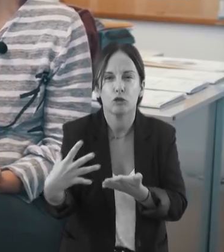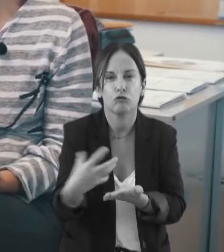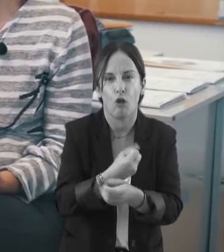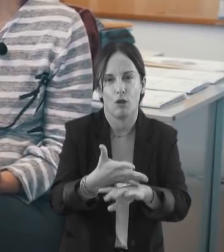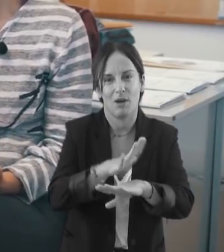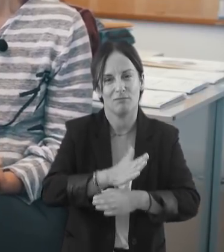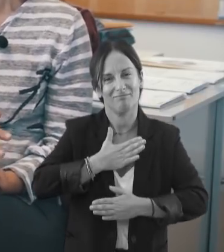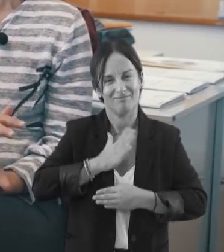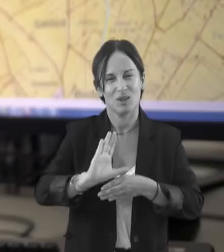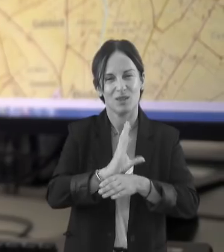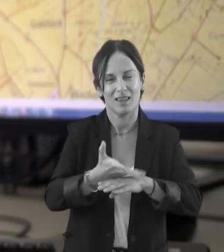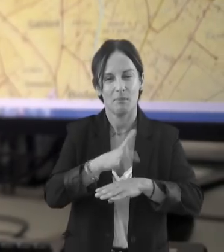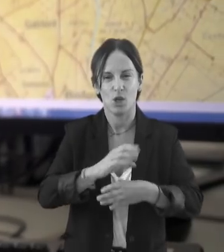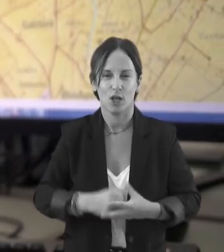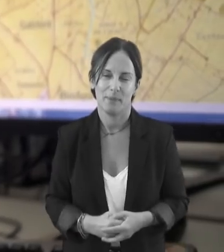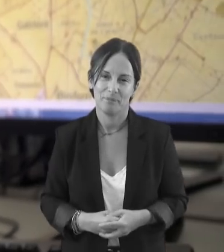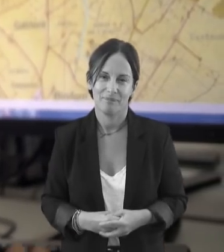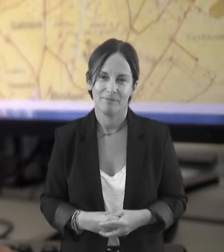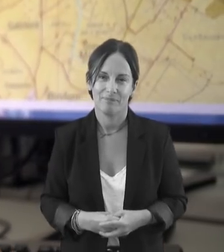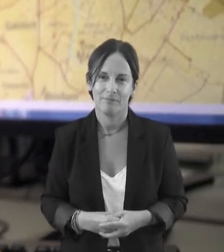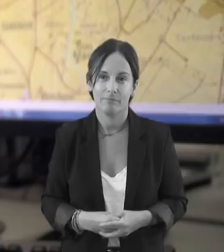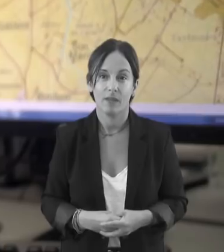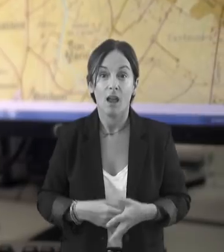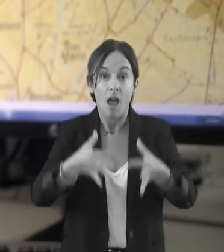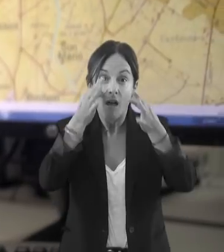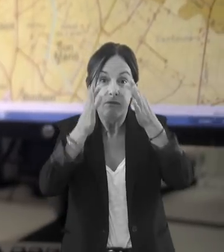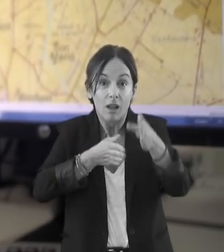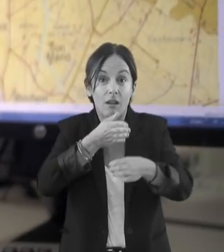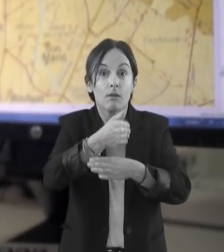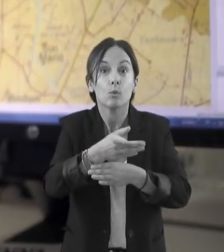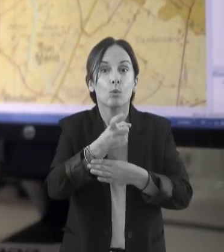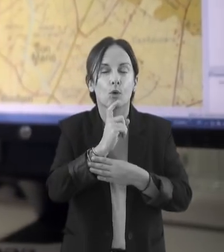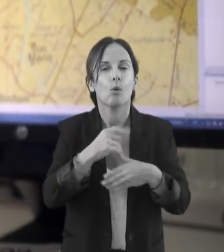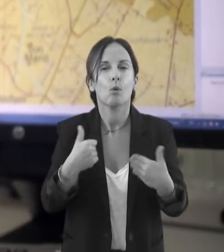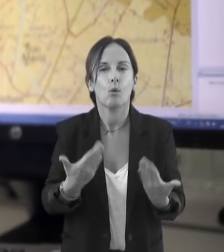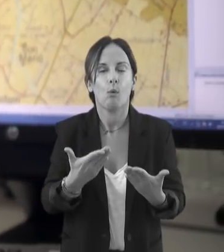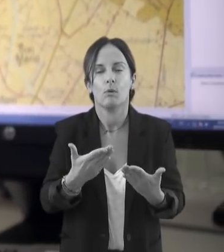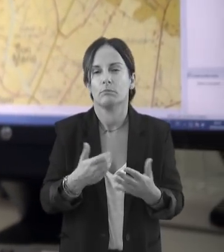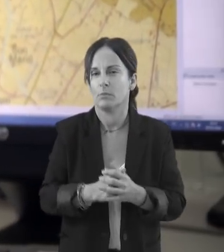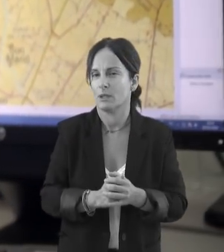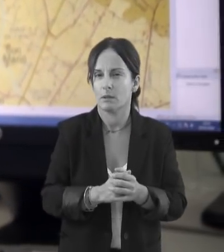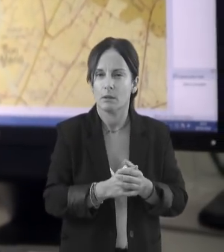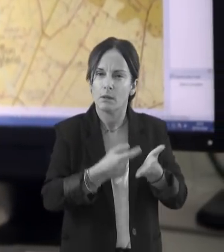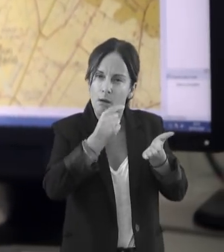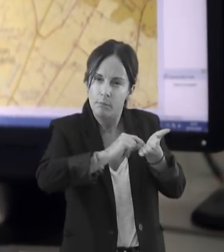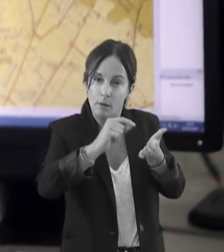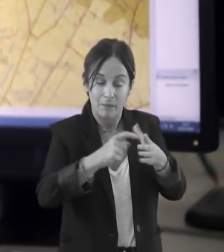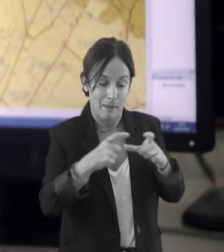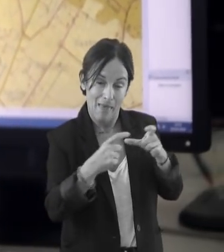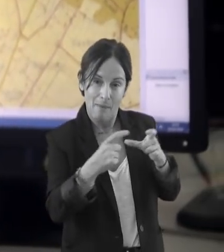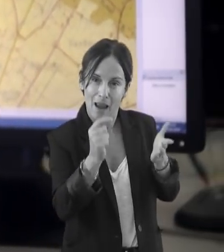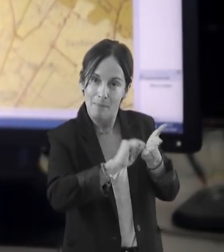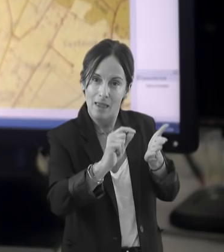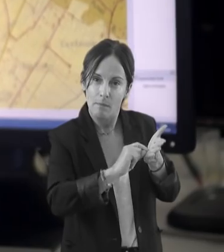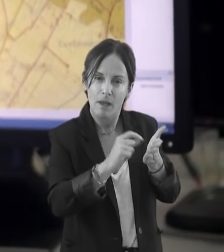i cartogràfica. Se fa també un recorregut dels camins per veure quines característiques tenen.